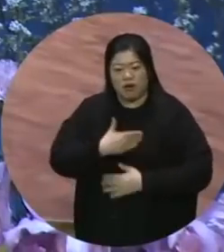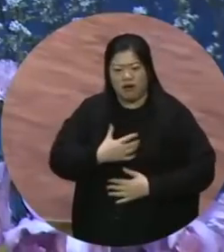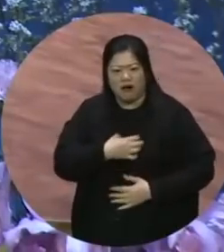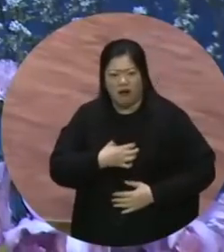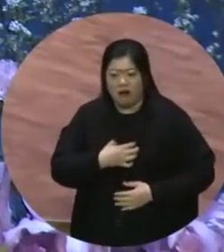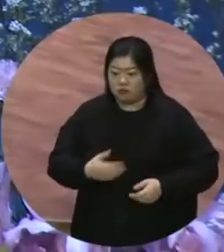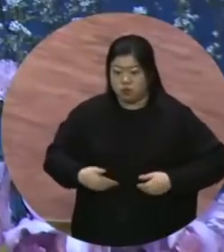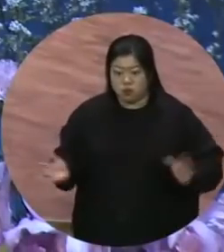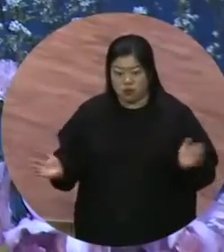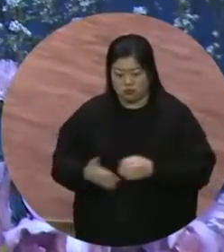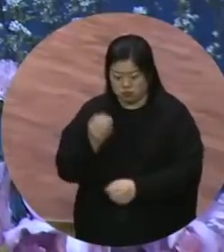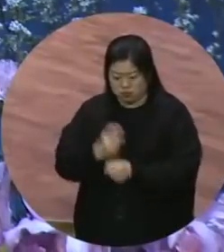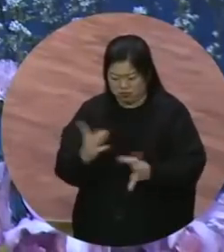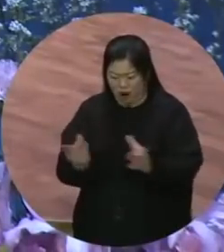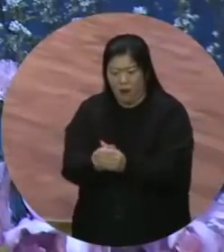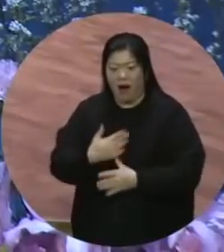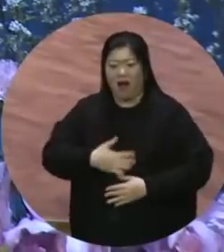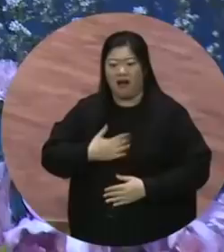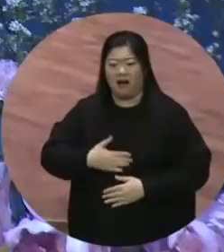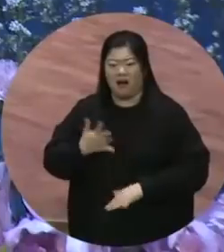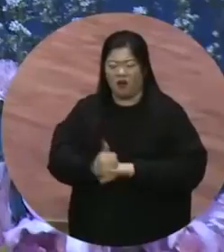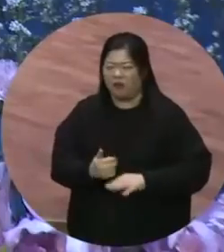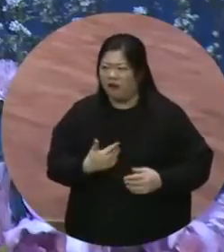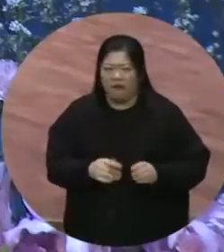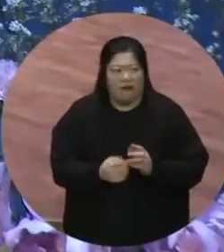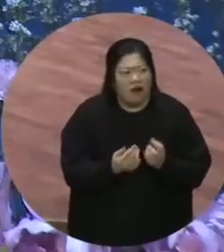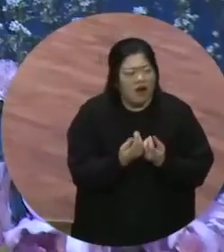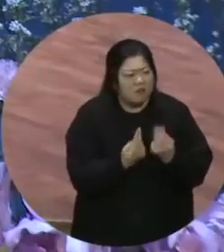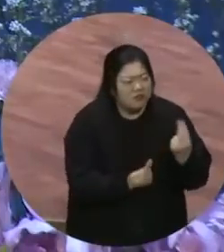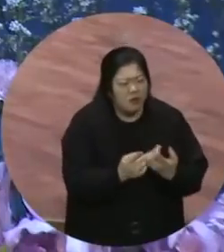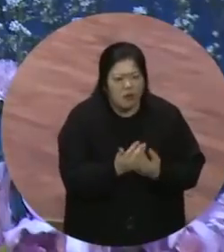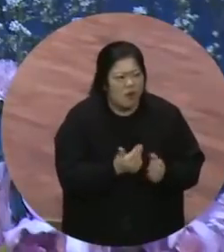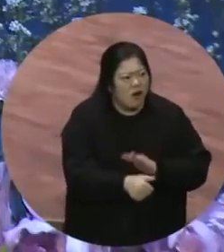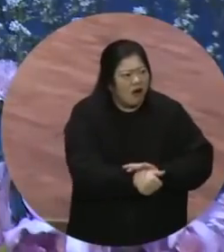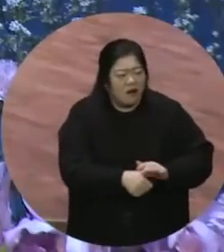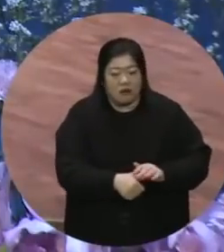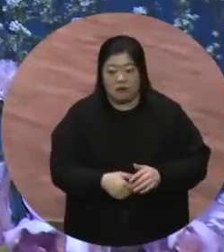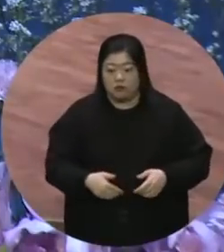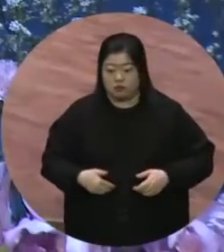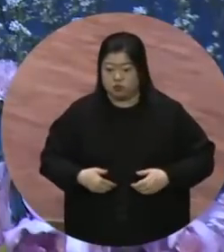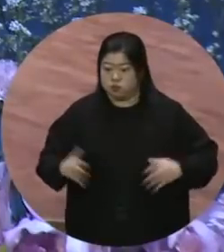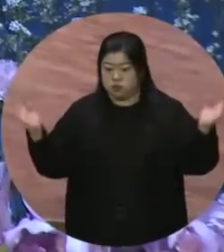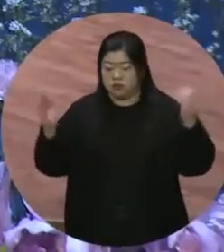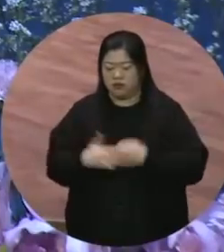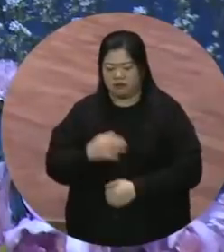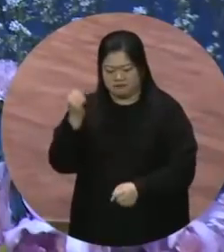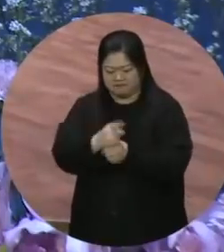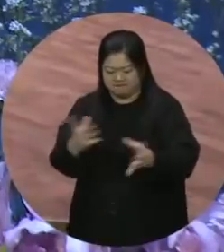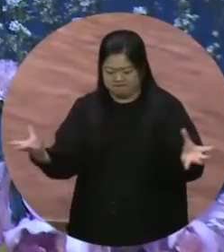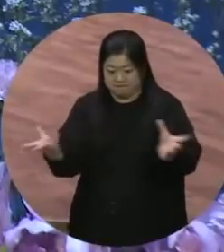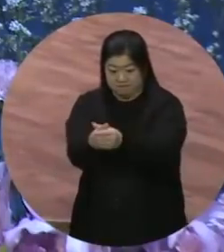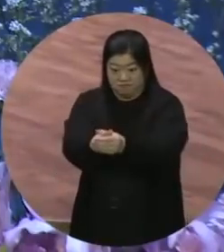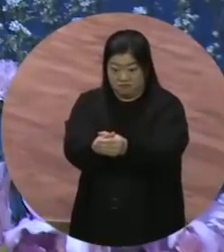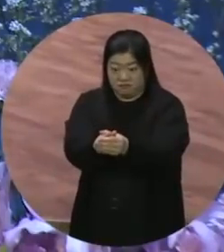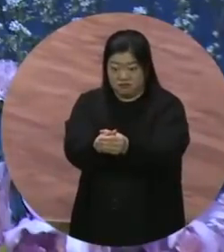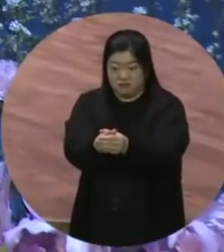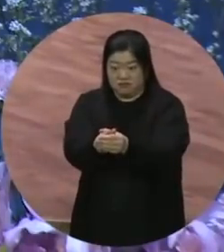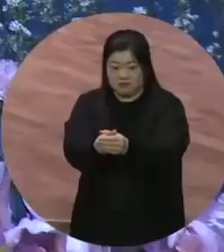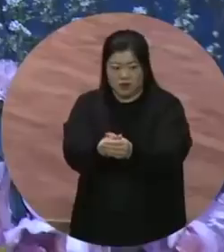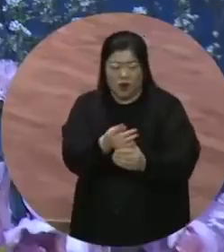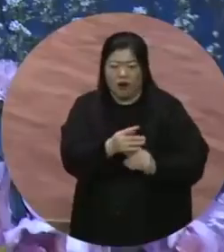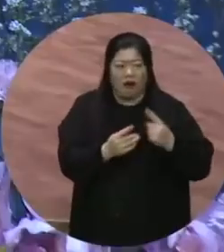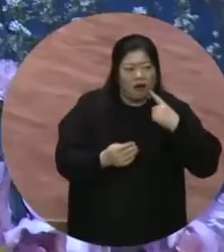갈등을 하고 뭔 비교를 하고 뭘등 열등의식을 무슨 그런 우울의식을 가지고 착각합니까?